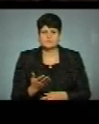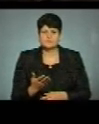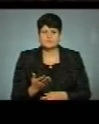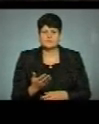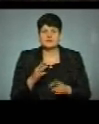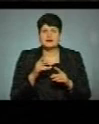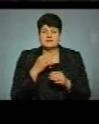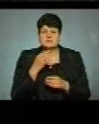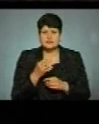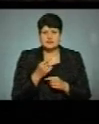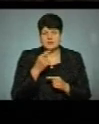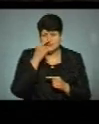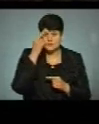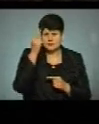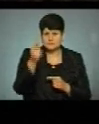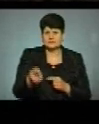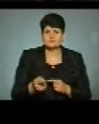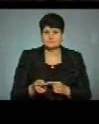десь, як би сказати, туди, далі,